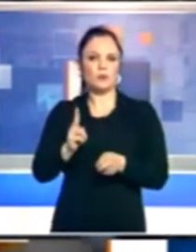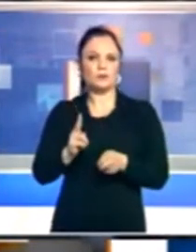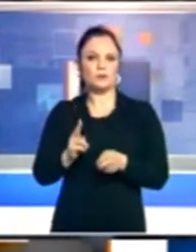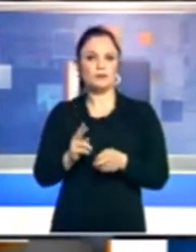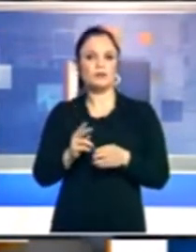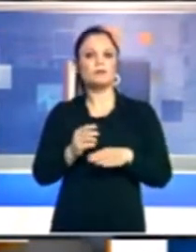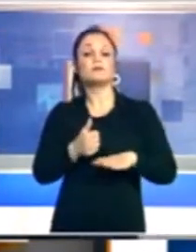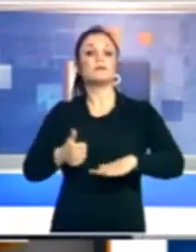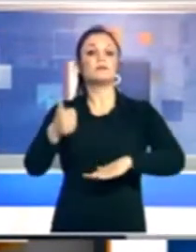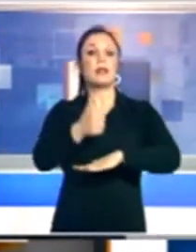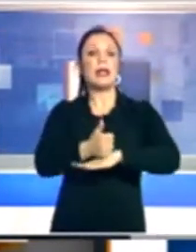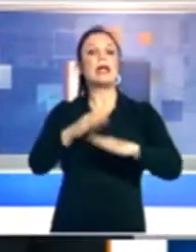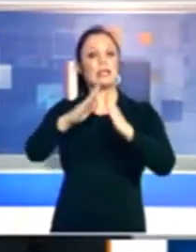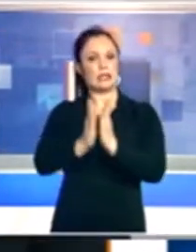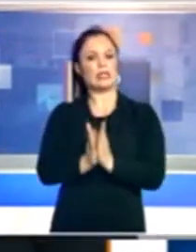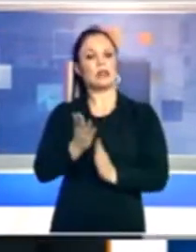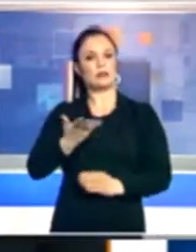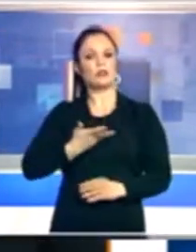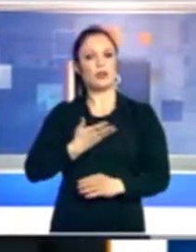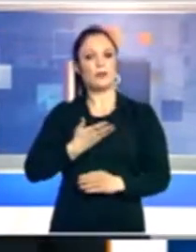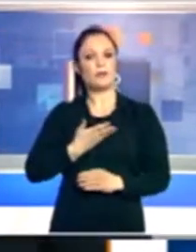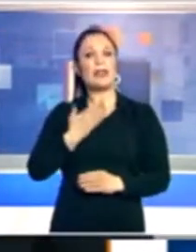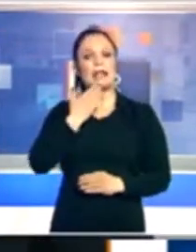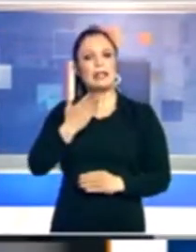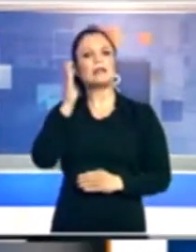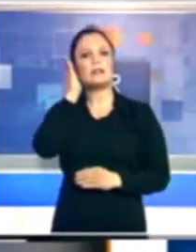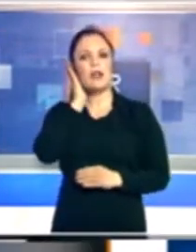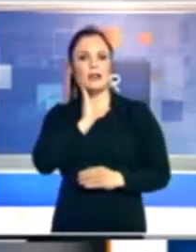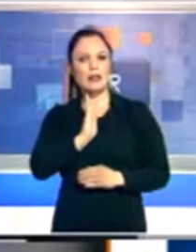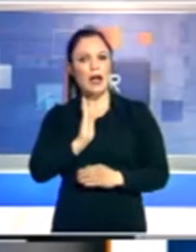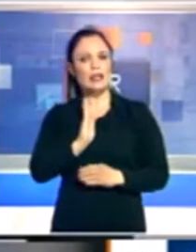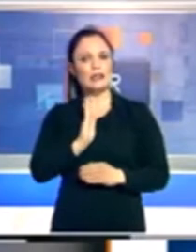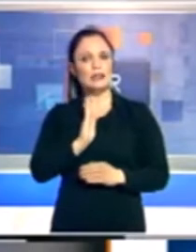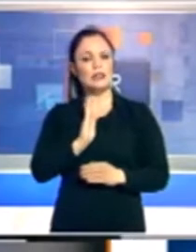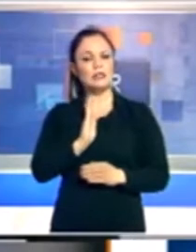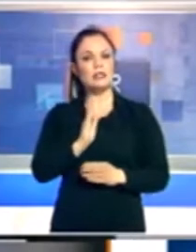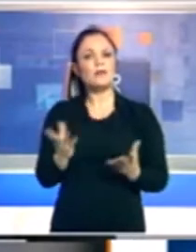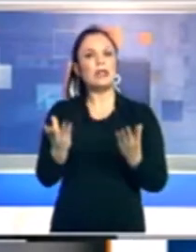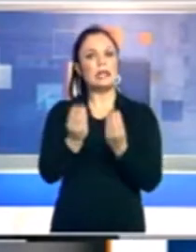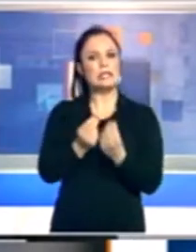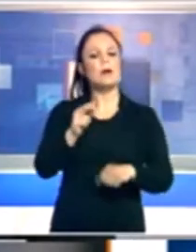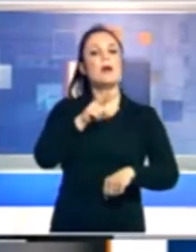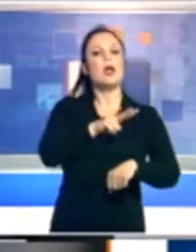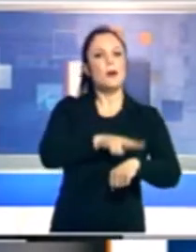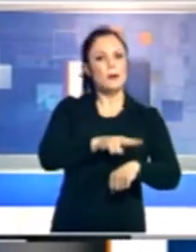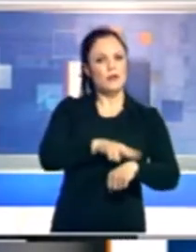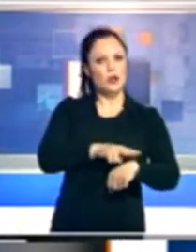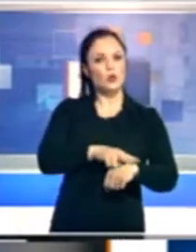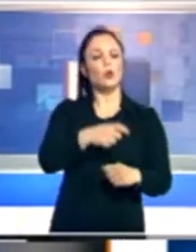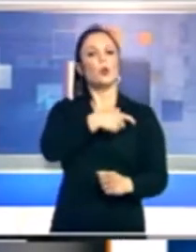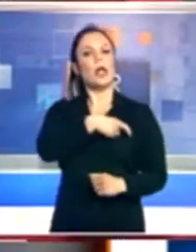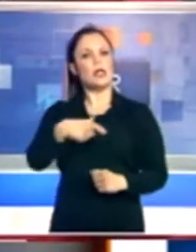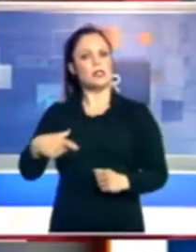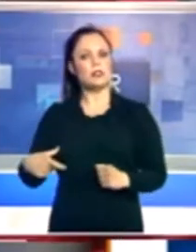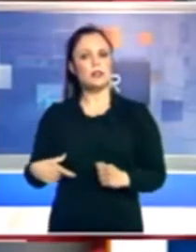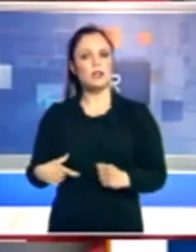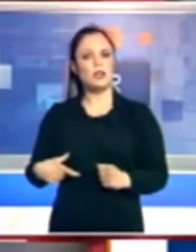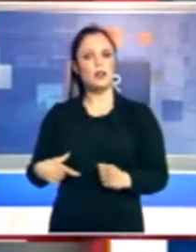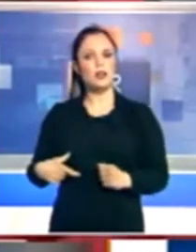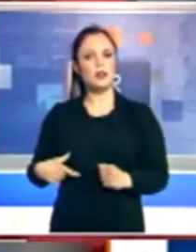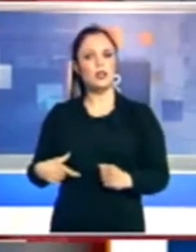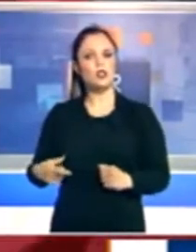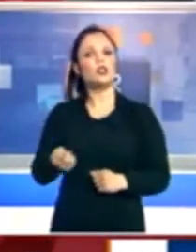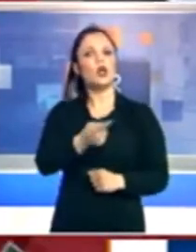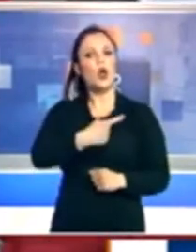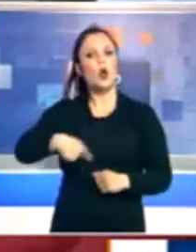anche la Chiesa. Attraverso la Caritas, in piena sinergia con la Prefettura e con i sindaci, sta